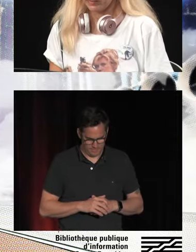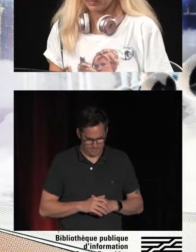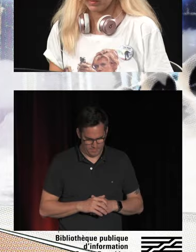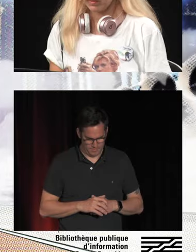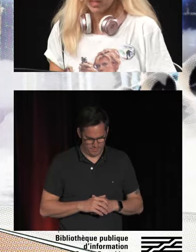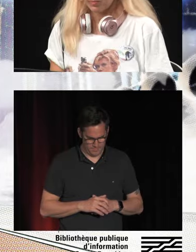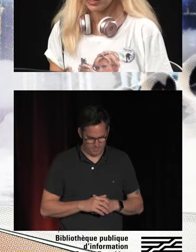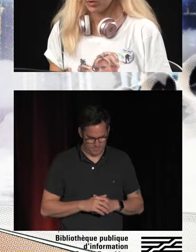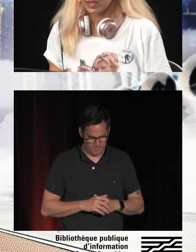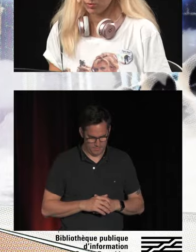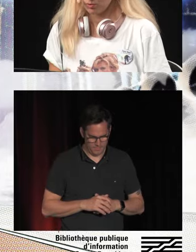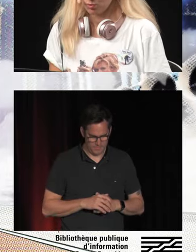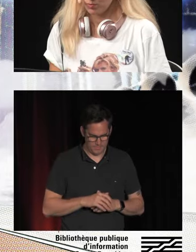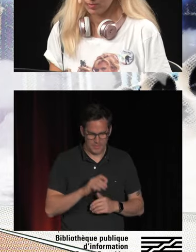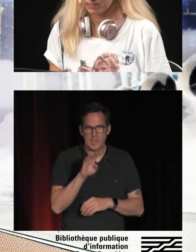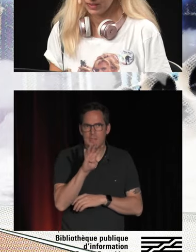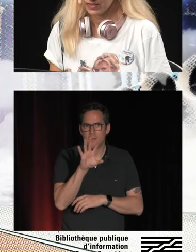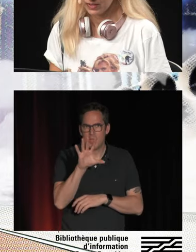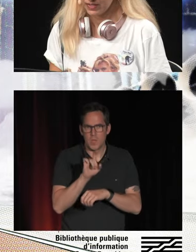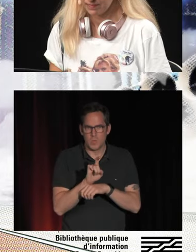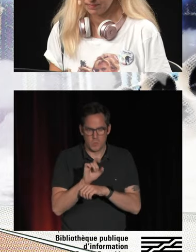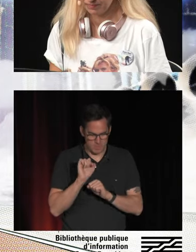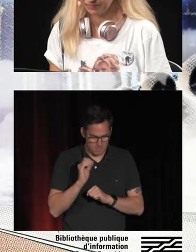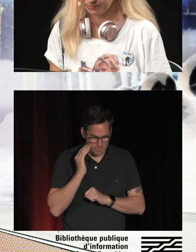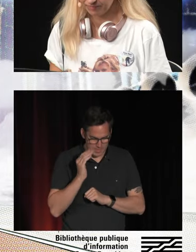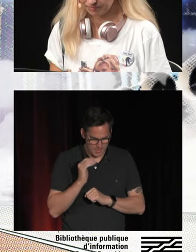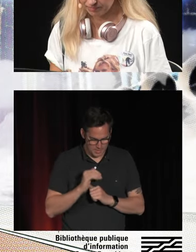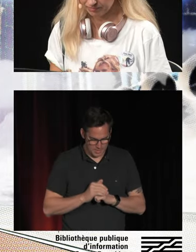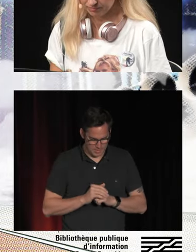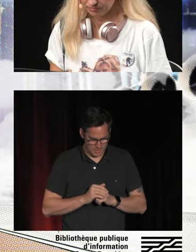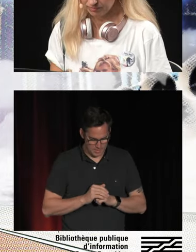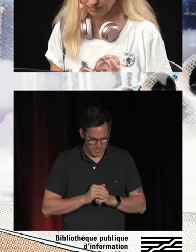Ok, ça fait moins de 45 secondes, donc je peux risquer ici.